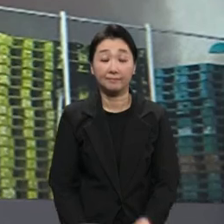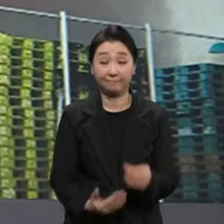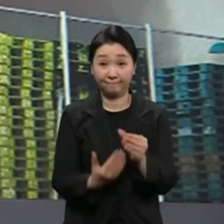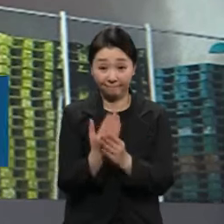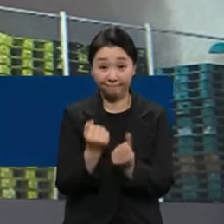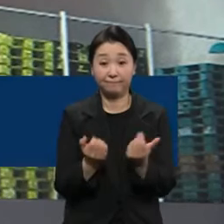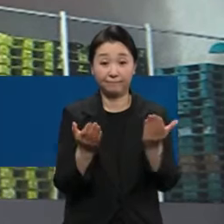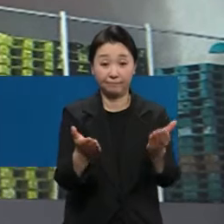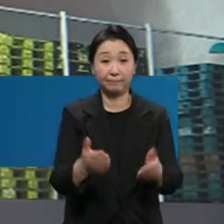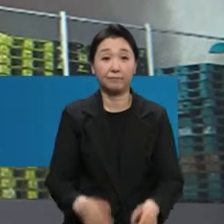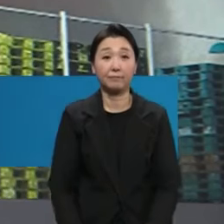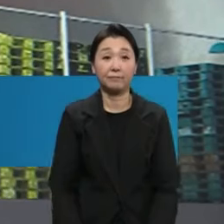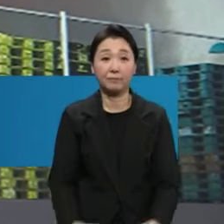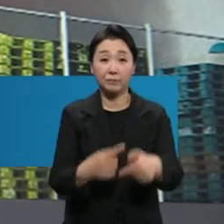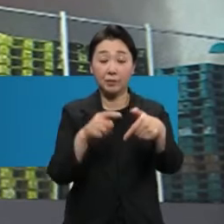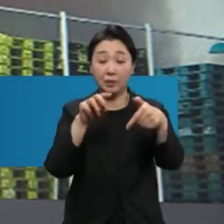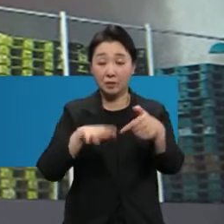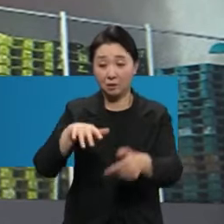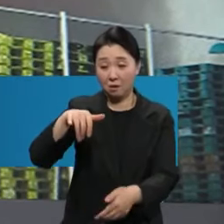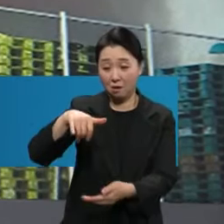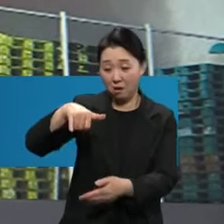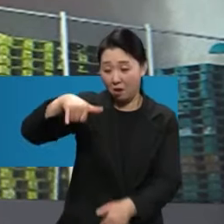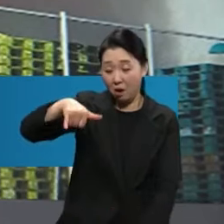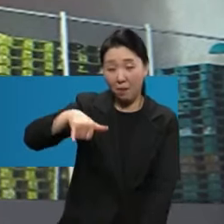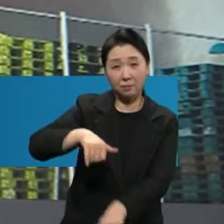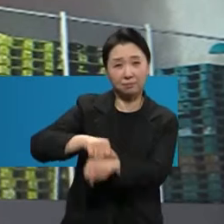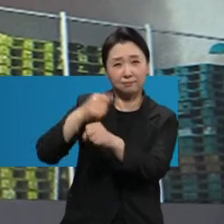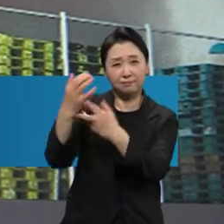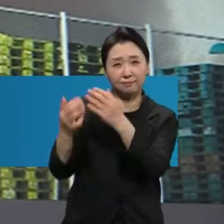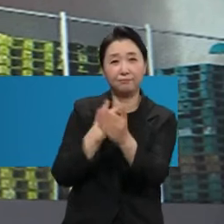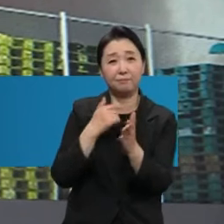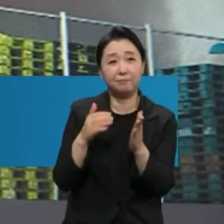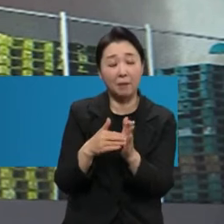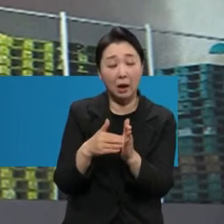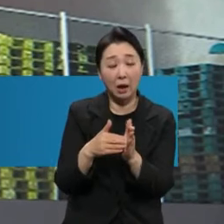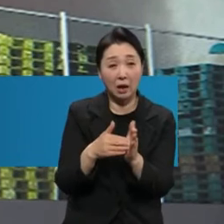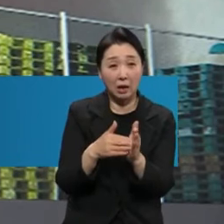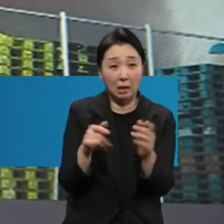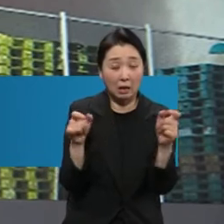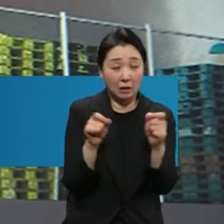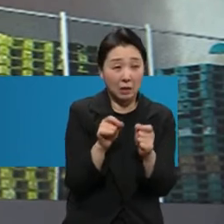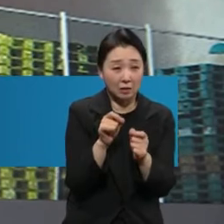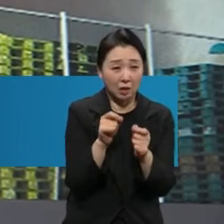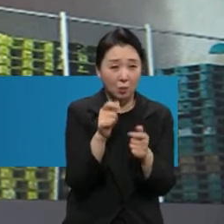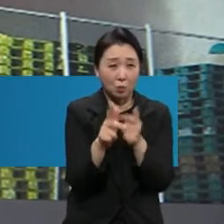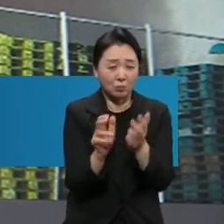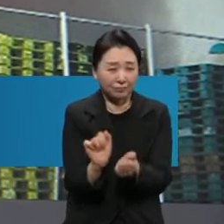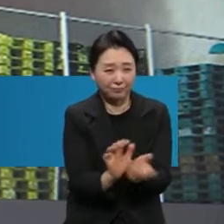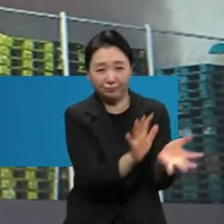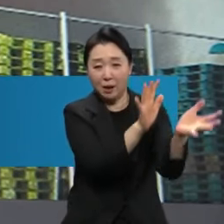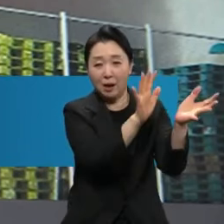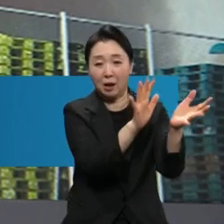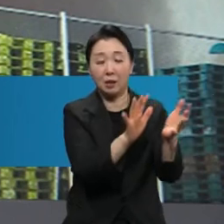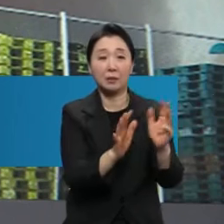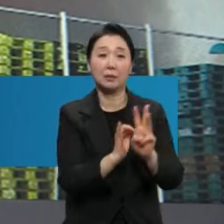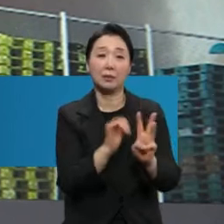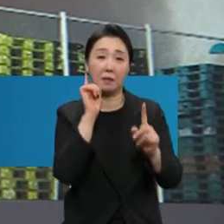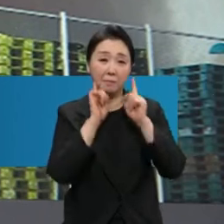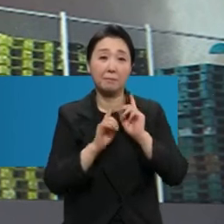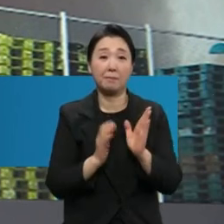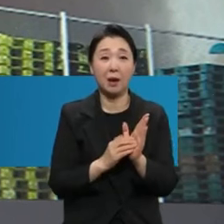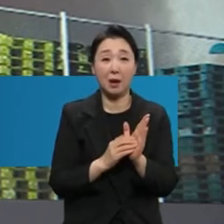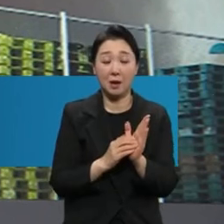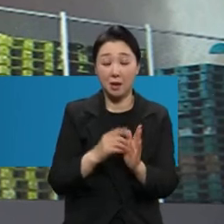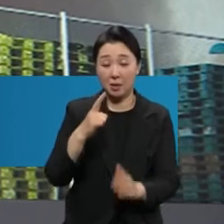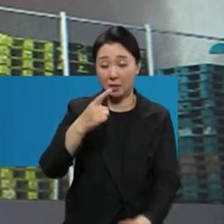사건 사고 소식입니다. 인천의 한 가방 창고에서 난 불이 근처 공장까지 번져서 3명이 다쳤습니다. 소방당국은 불이